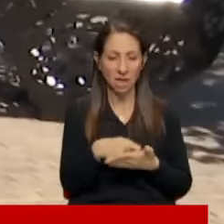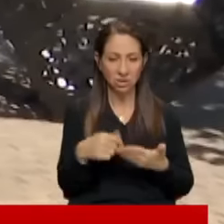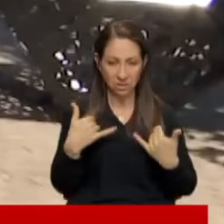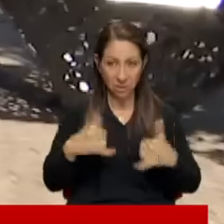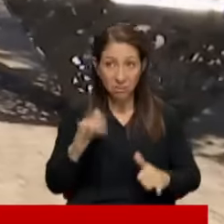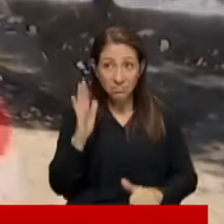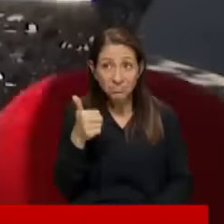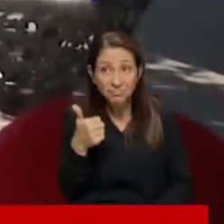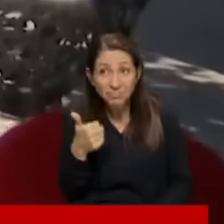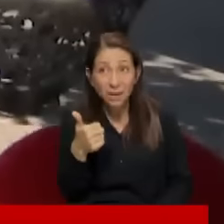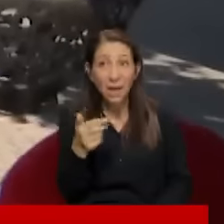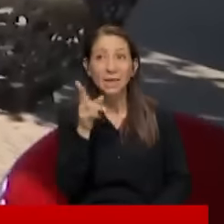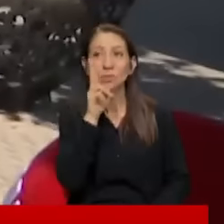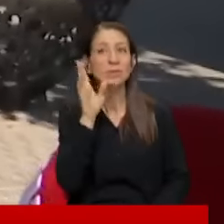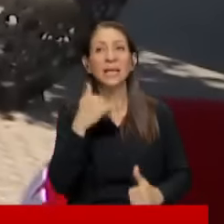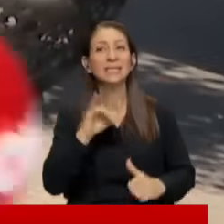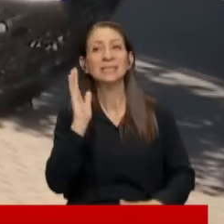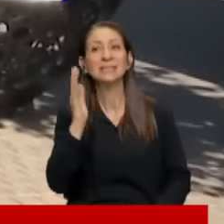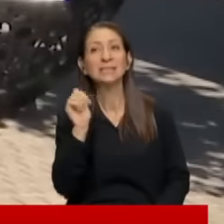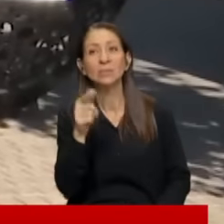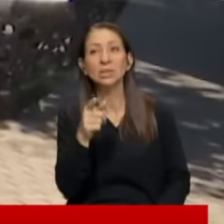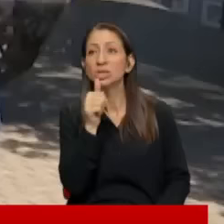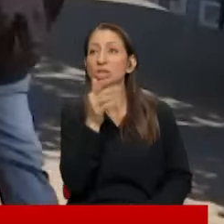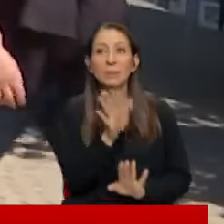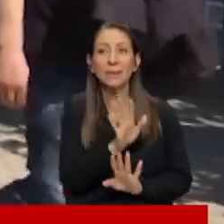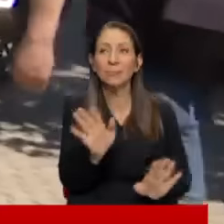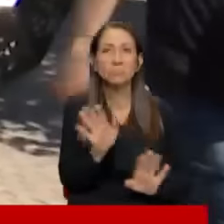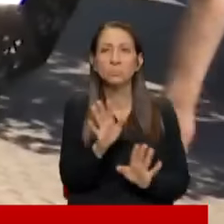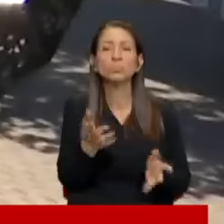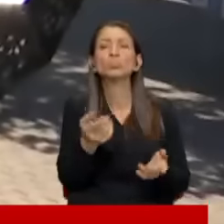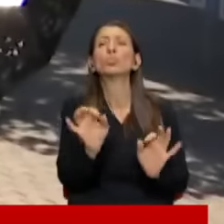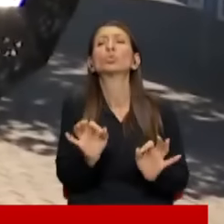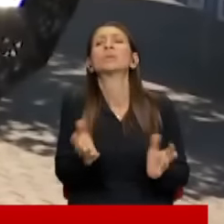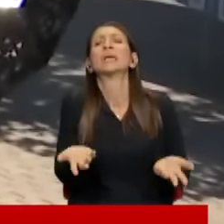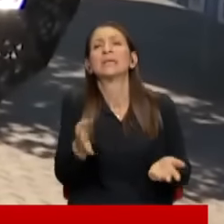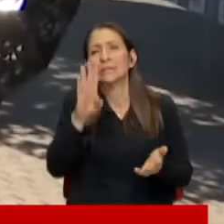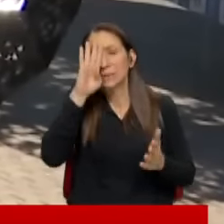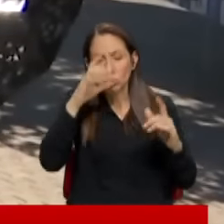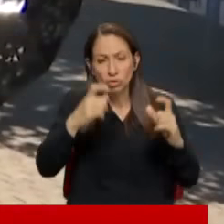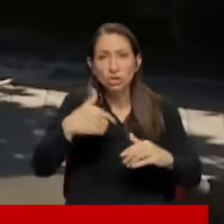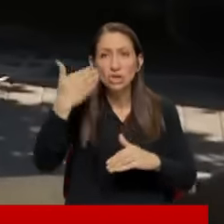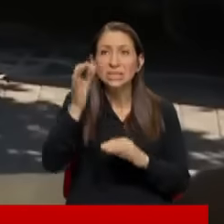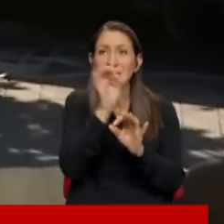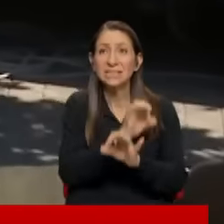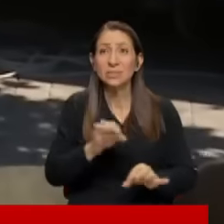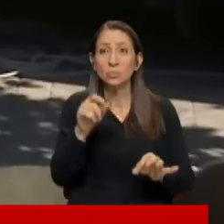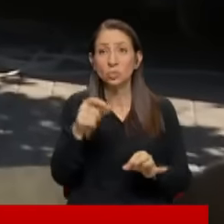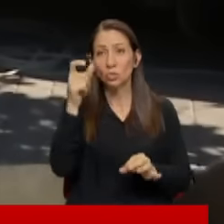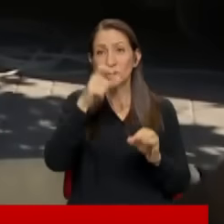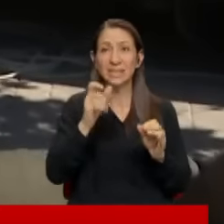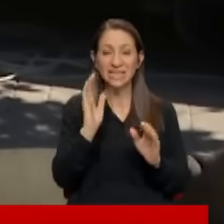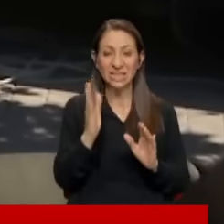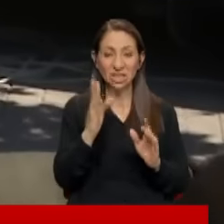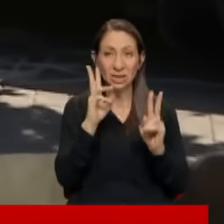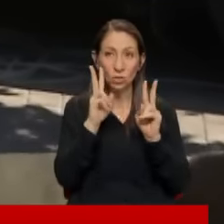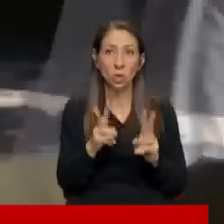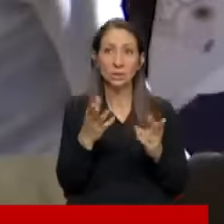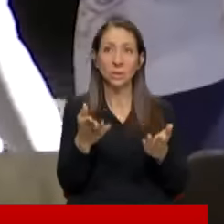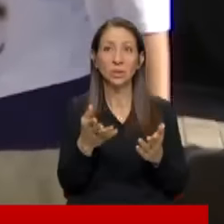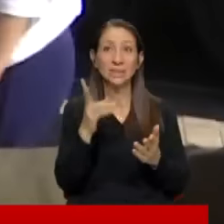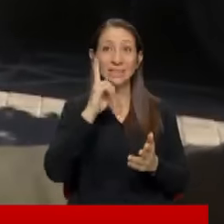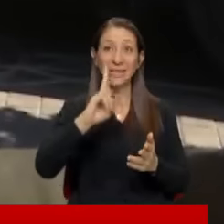tatile gidebilir miyiz? En son ne zaman tatile çıktınız? Hiç çıkmadım. Çıkmak mümkün değil. İstanbul dışına çıkamadım. Bu ülkenin gidişatını